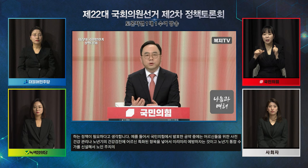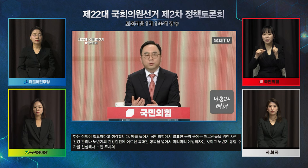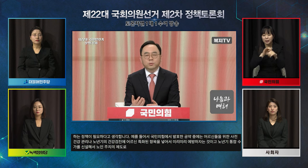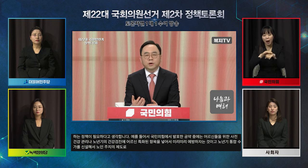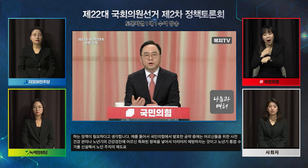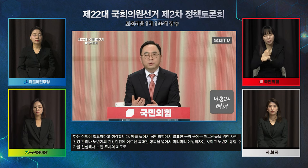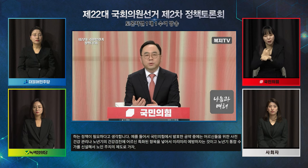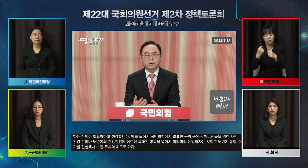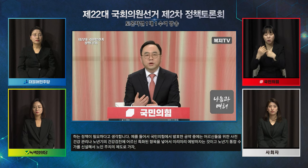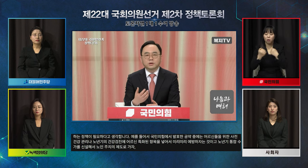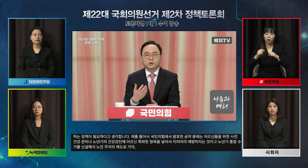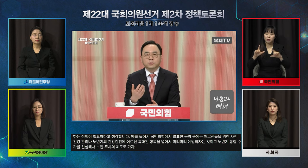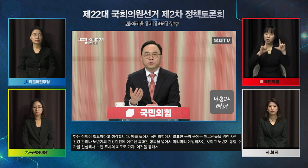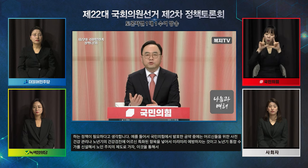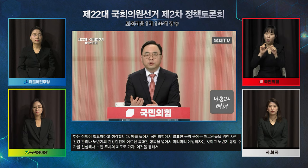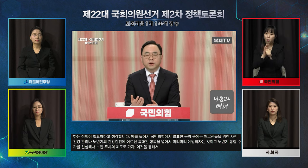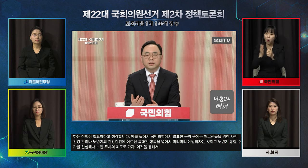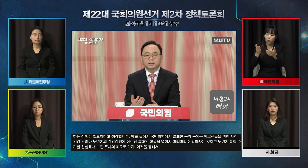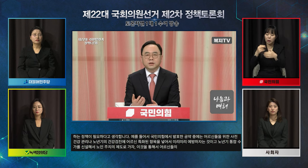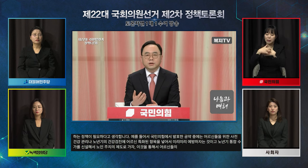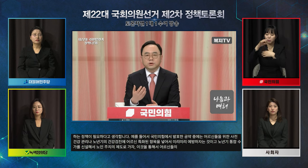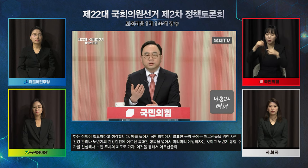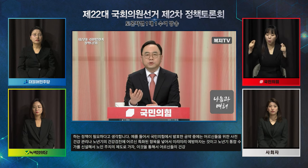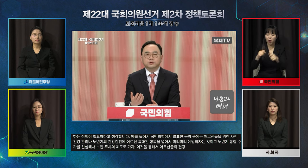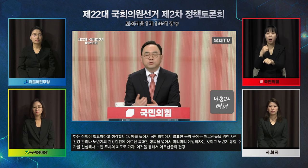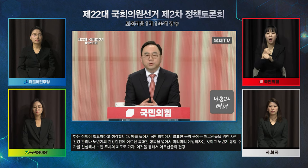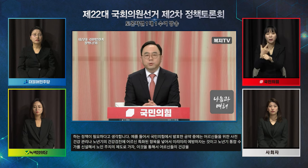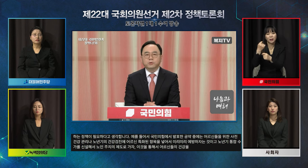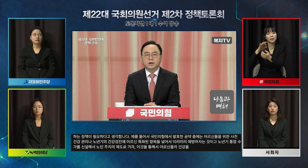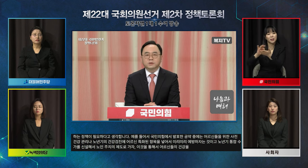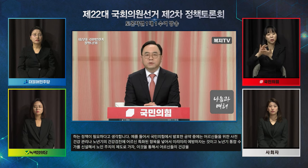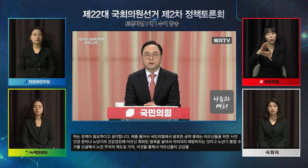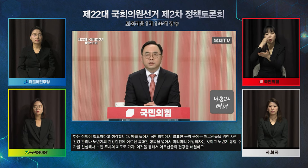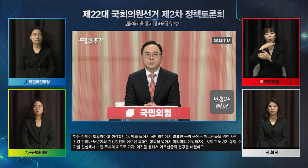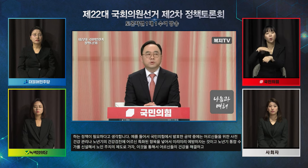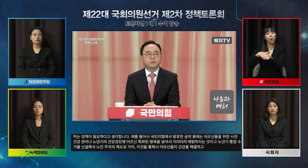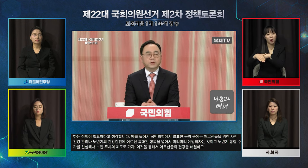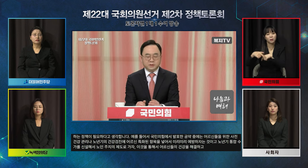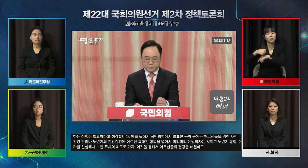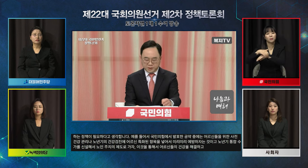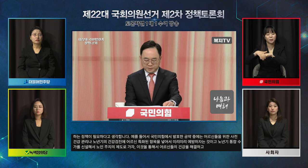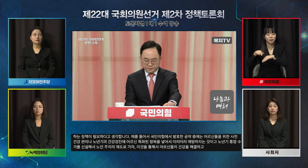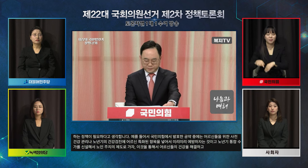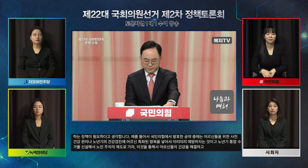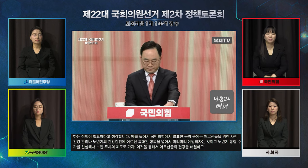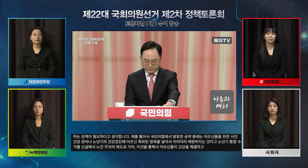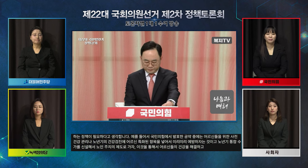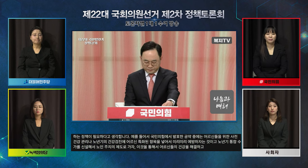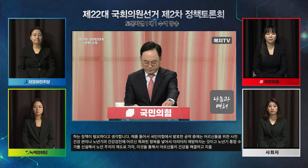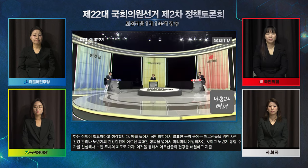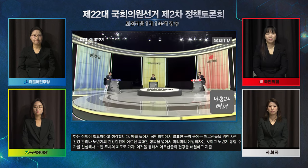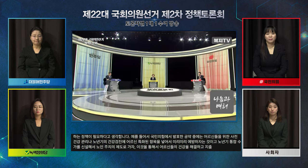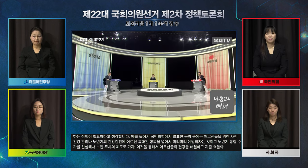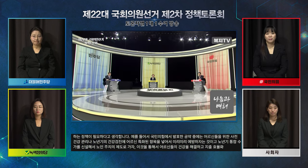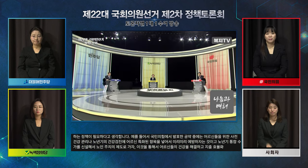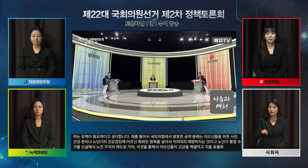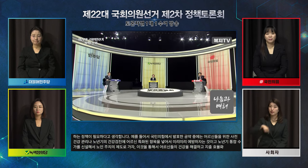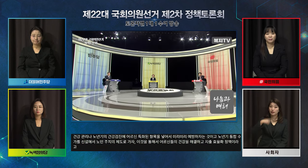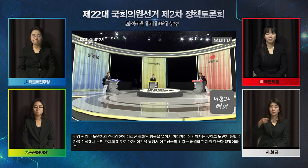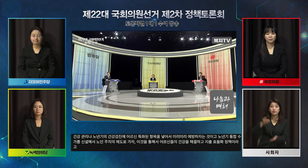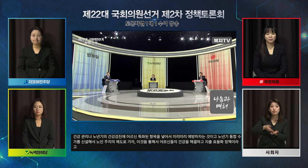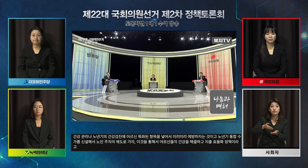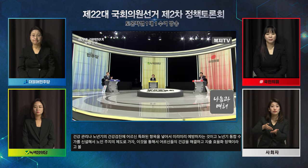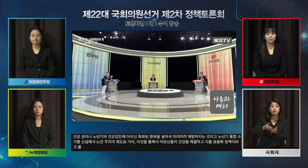건강생활을 도모하고 의료비를 줄여가는 그런 지출 효율화 정책이라고 볼 수가 있겠습니다. 다음 발언권